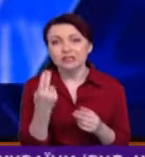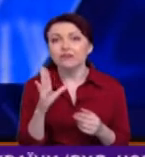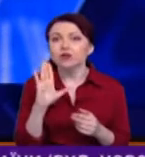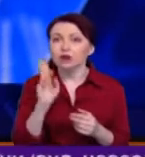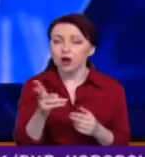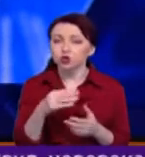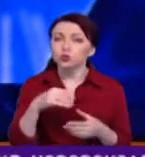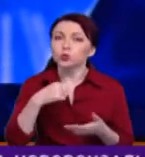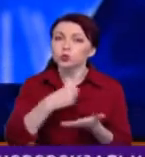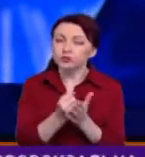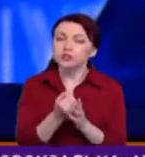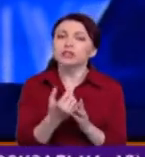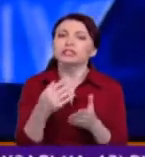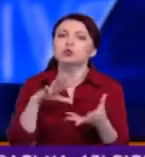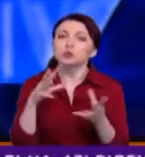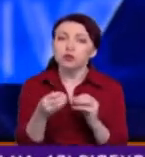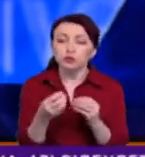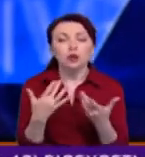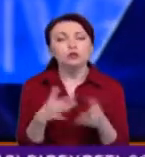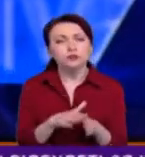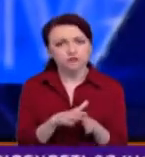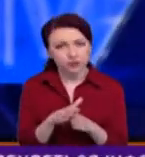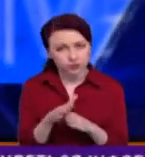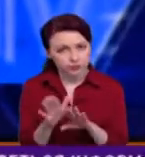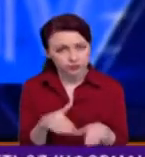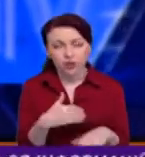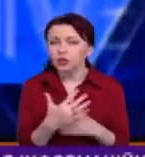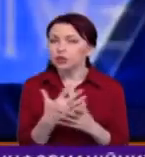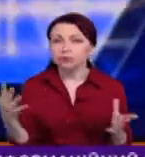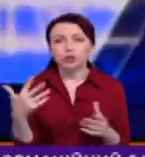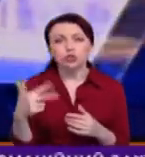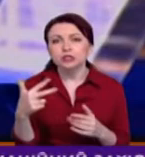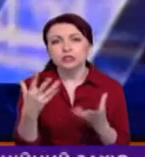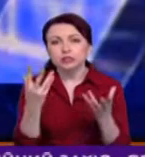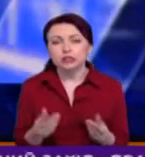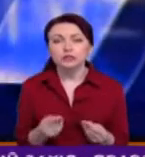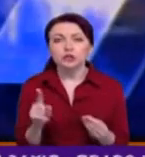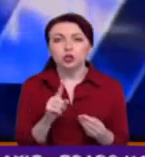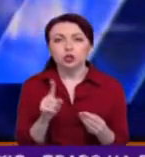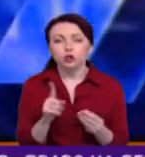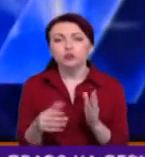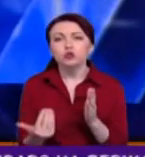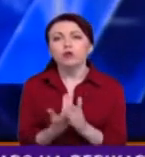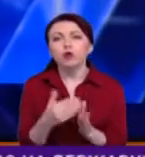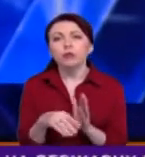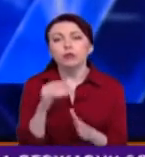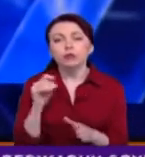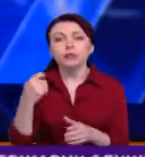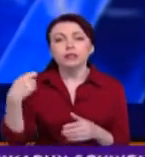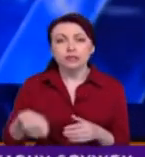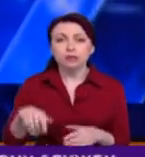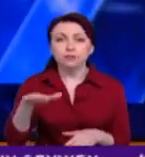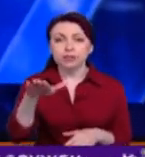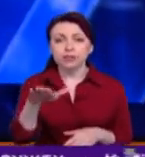для визначення результатів, ну, по суті, ці строки були дотримані, і не більше 30 днів для того, щоб новообраний президент прийняв присягу на